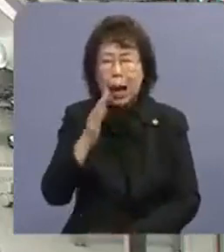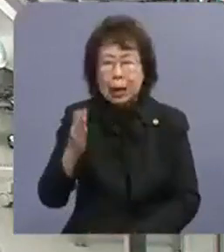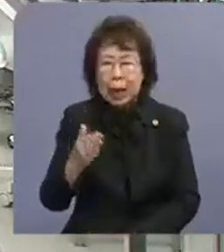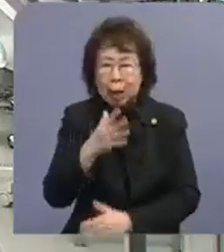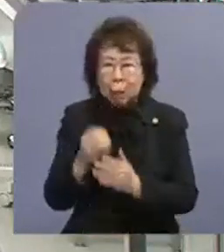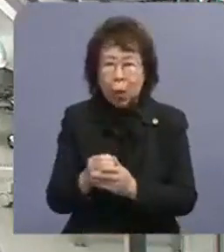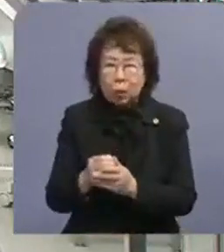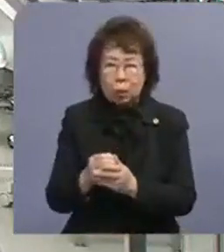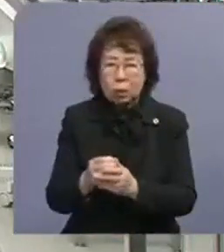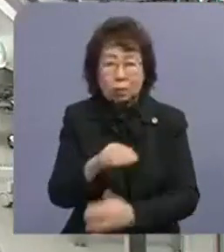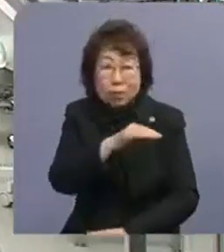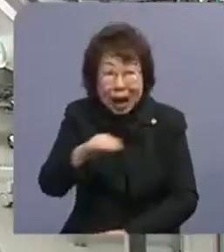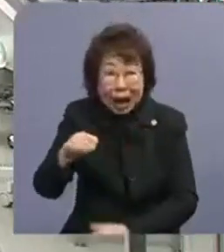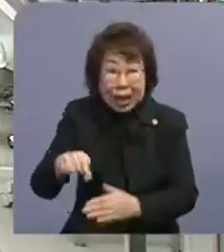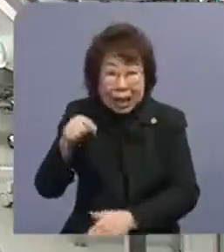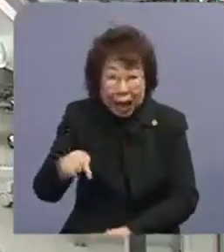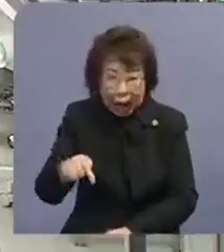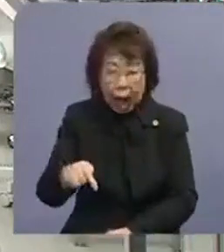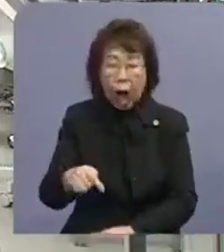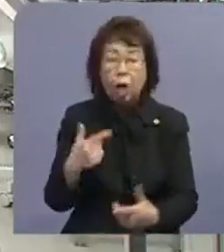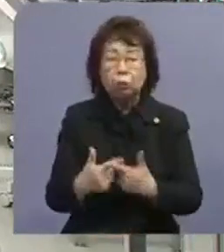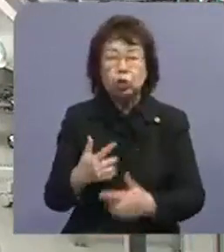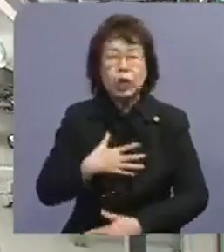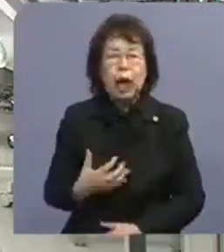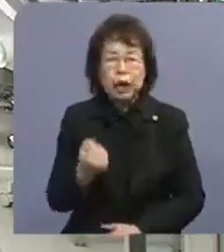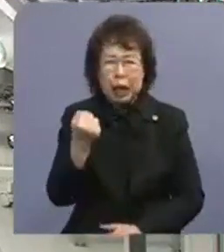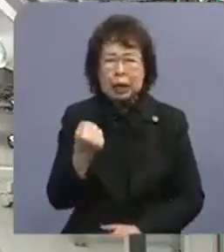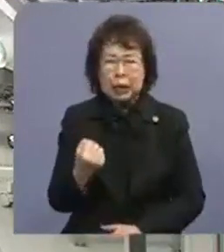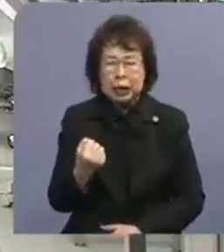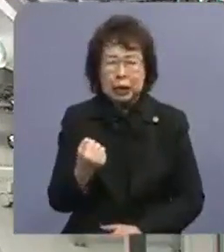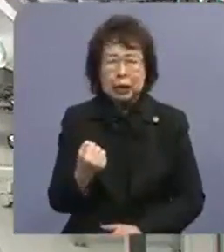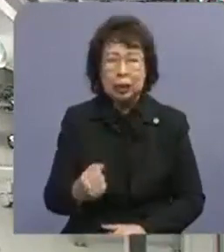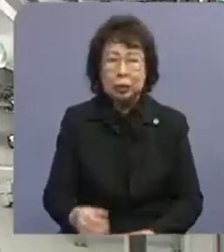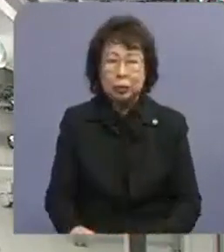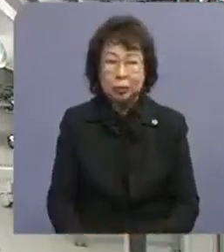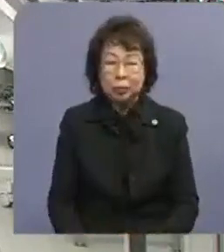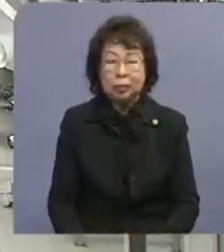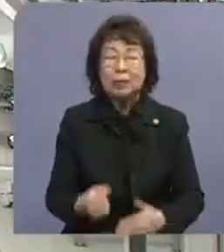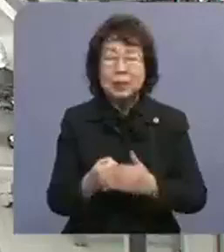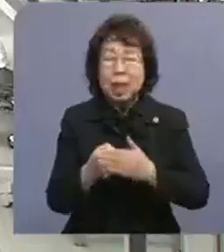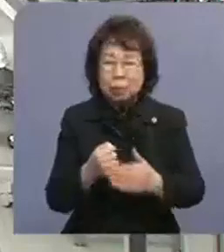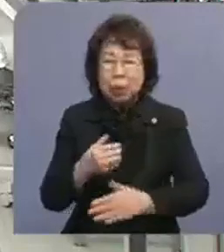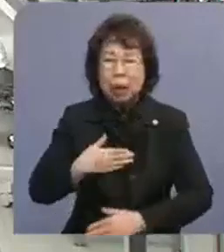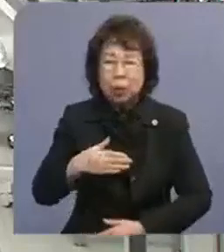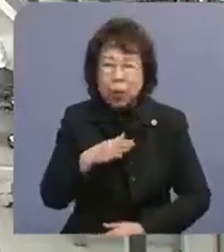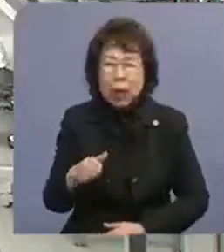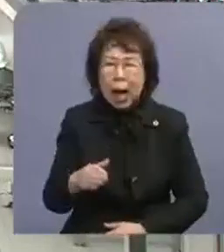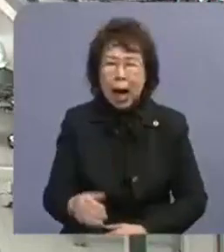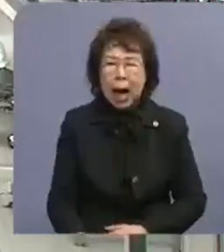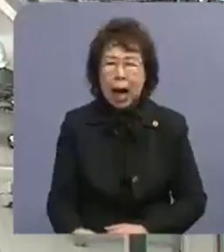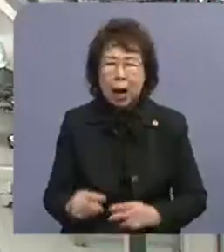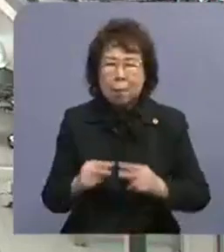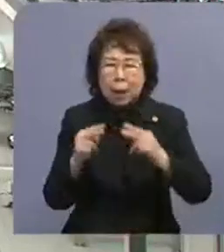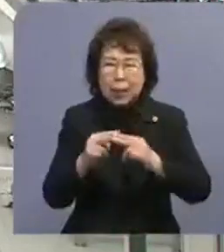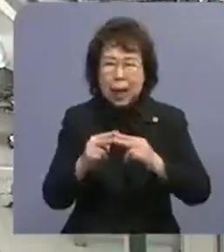현재 국내에서는 저희밖에 보유하고 있지 않고요. 그래서 팹리스